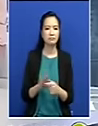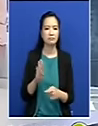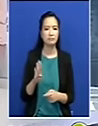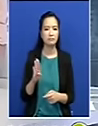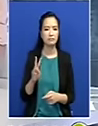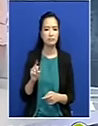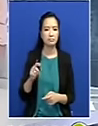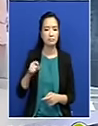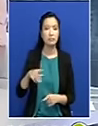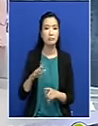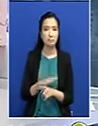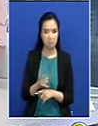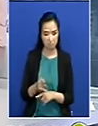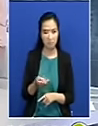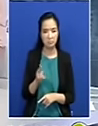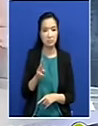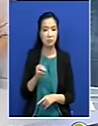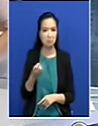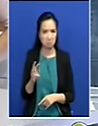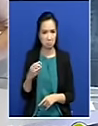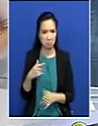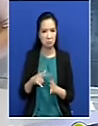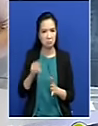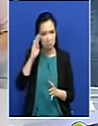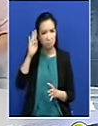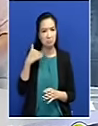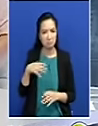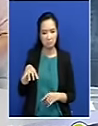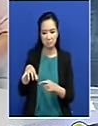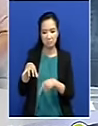ทั่วไปไม่น่าจะมีปืน M16 อยู่ในบ้านแล้วก็ยาบ้าด้วยชาวบ้านทนไม่ไหวก็เลยไปร้องเรียนนะครับ